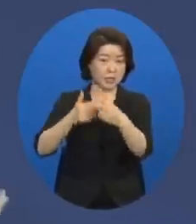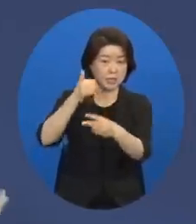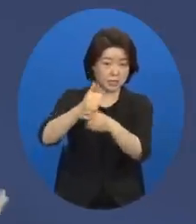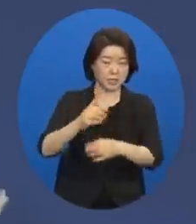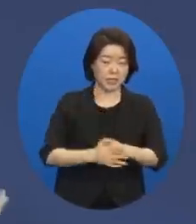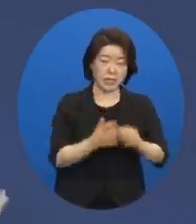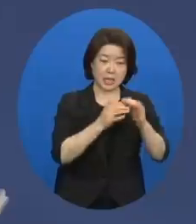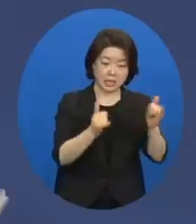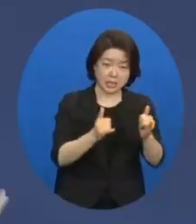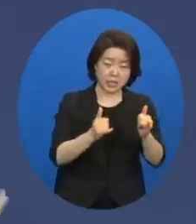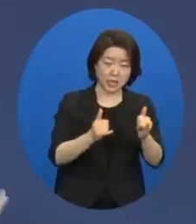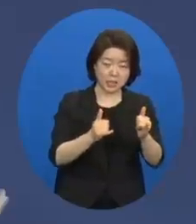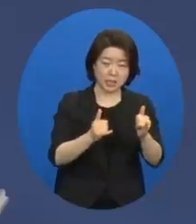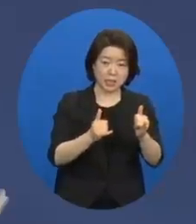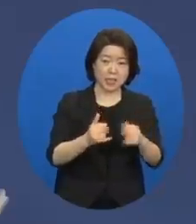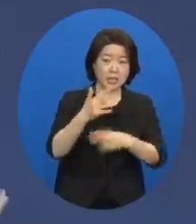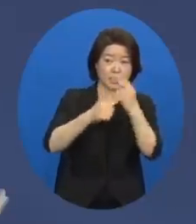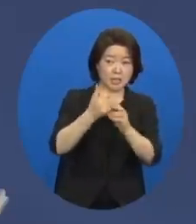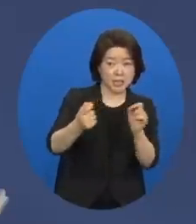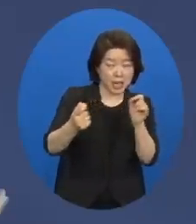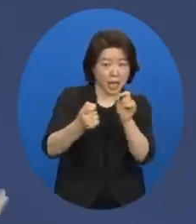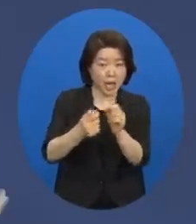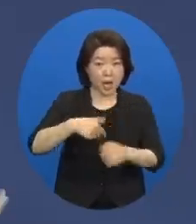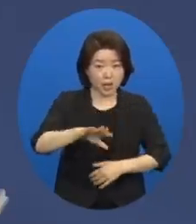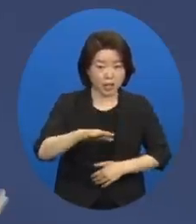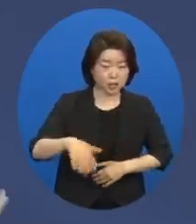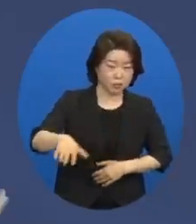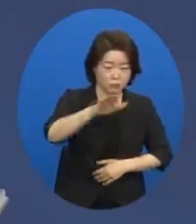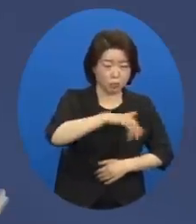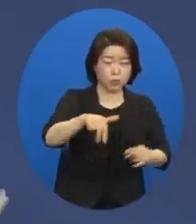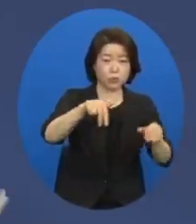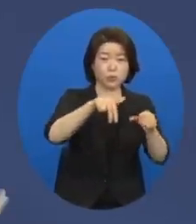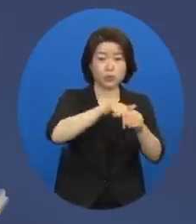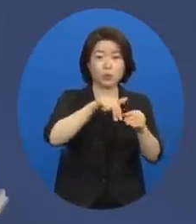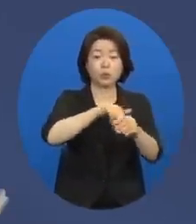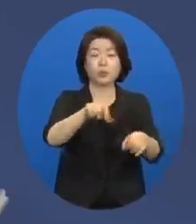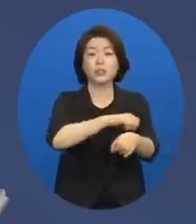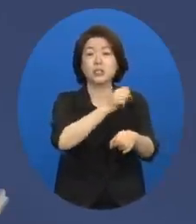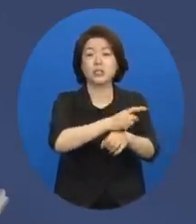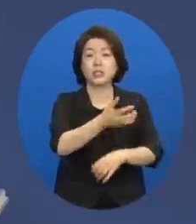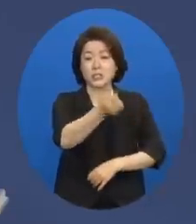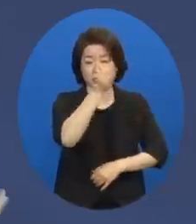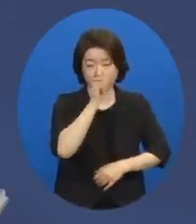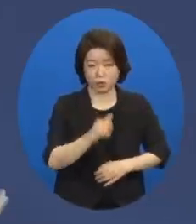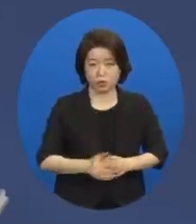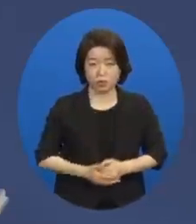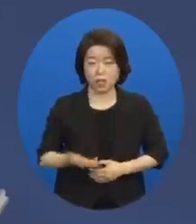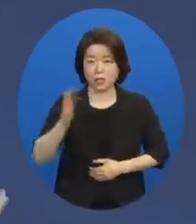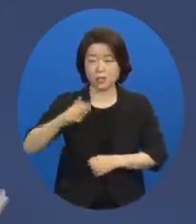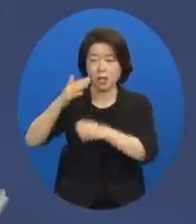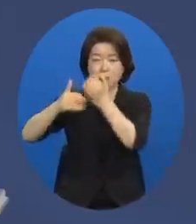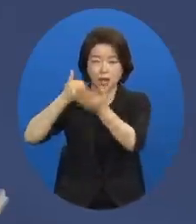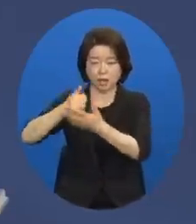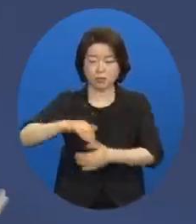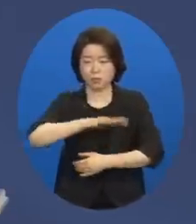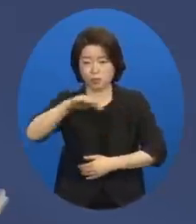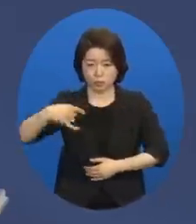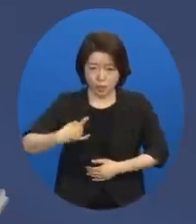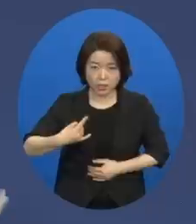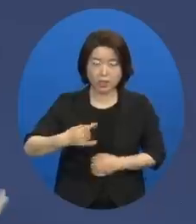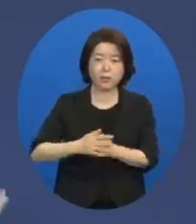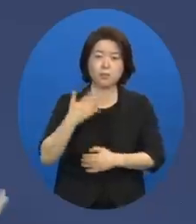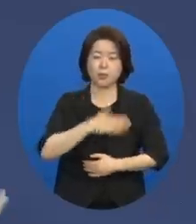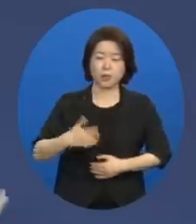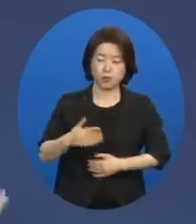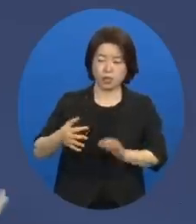인간이 신에게 가고자 하는 모든 것이 종교의 특색입니다. 그런데 하나님께서 이런 우리에게